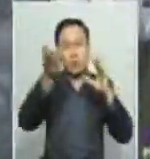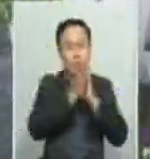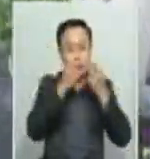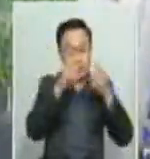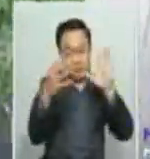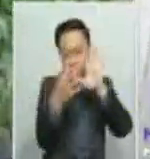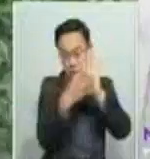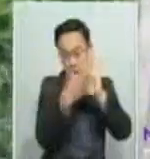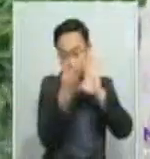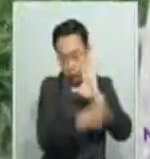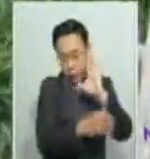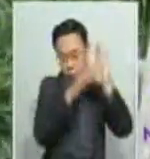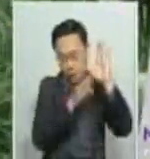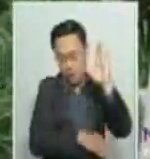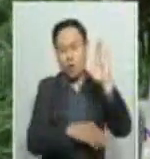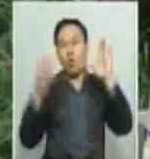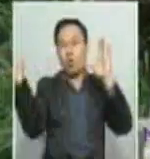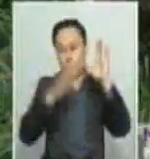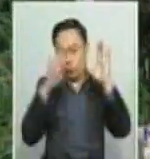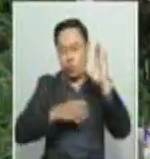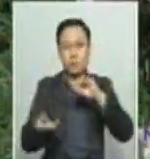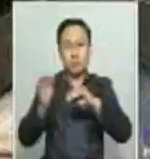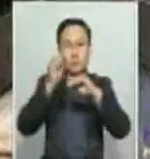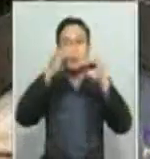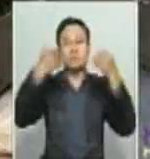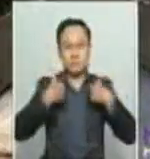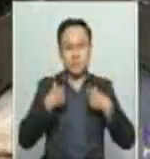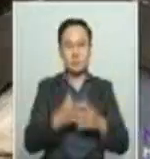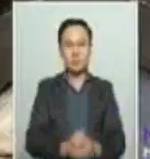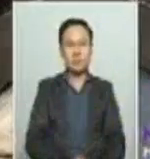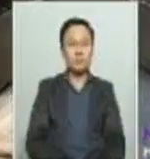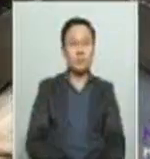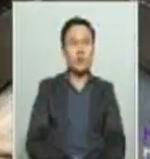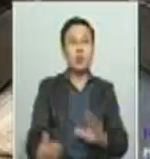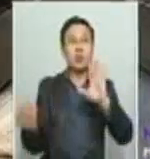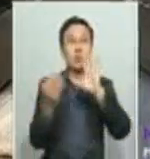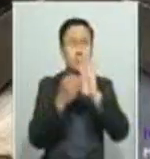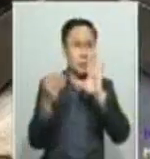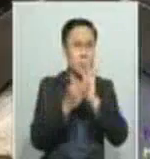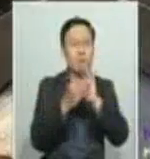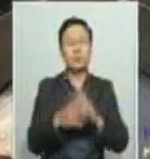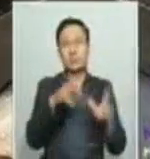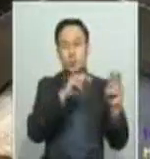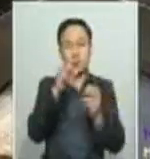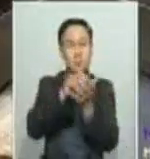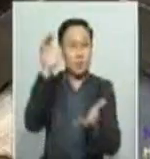คตะวันออกภาคใต้ฝั่งตะวันตกนั้นยังมีฝนตกหนักนะครับส่วนกรุงเทพมหานครและปริม